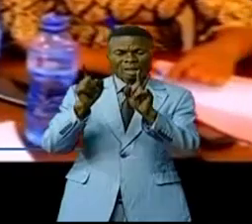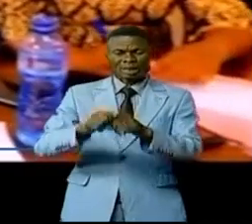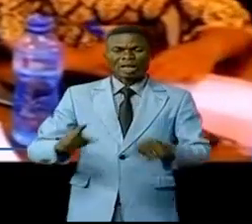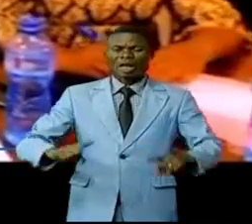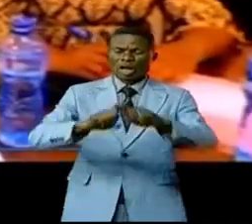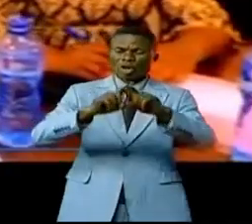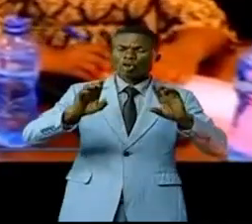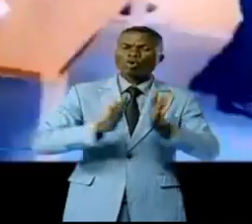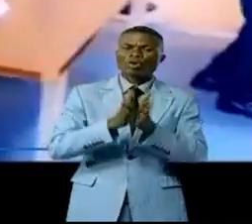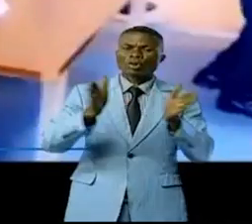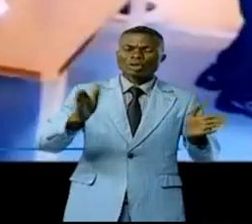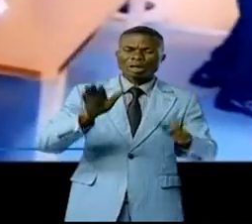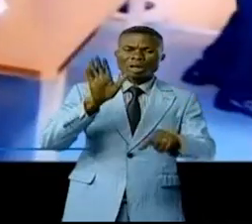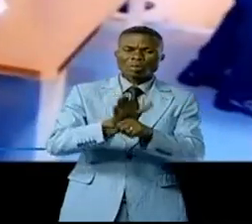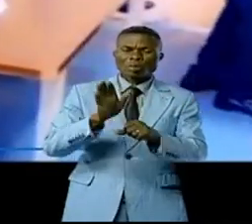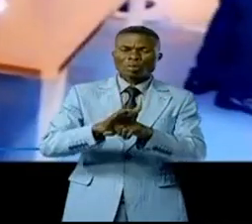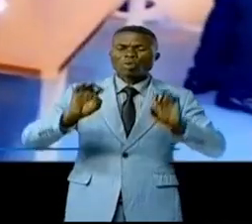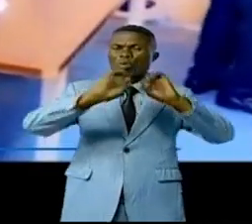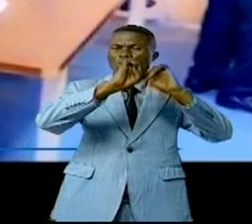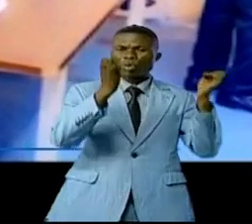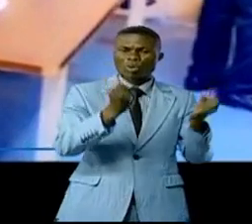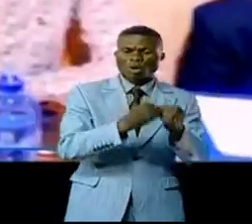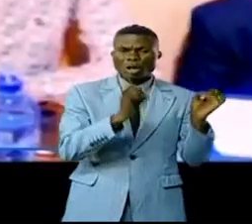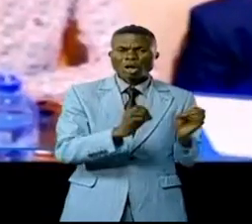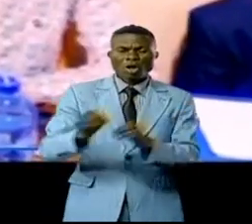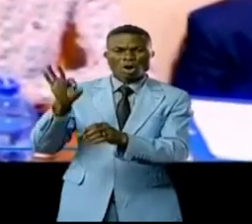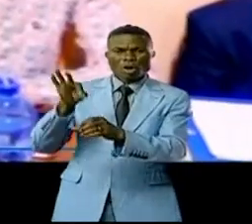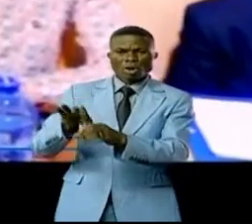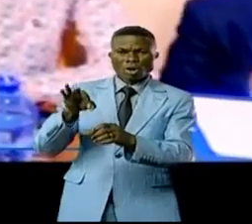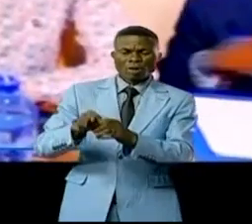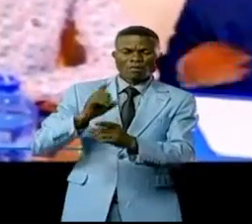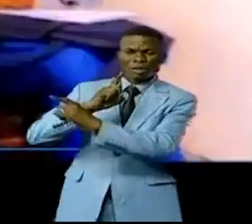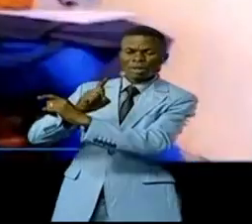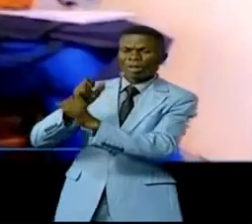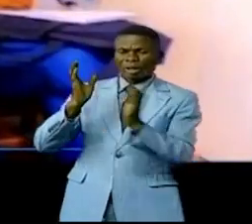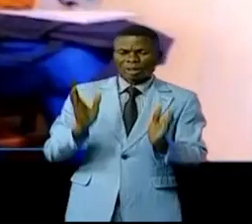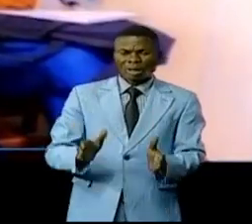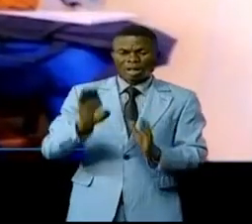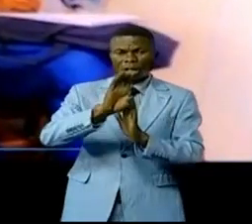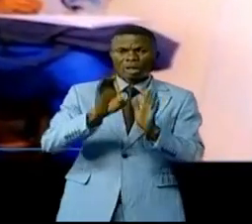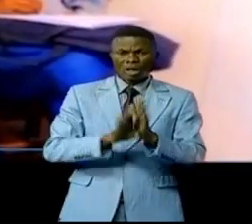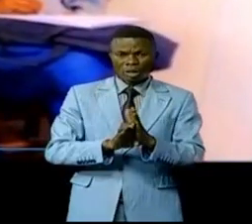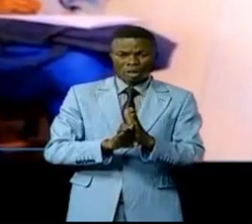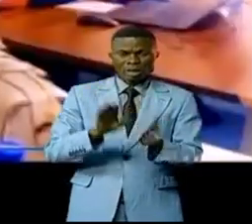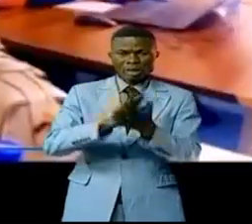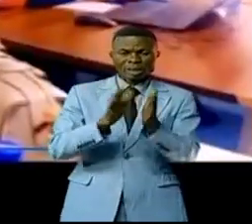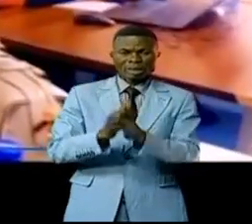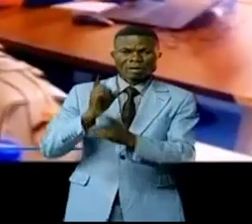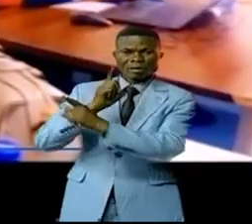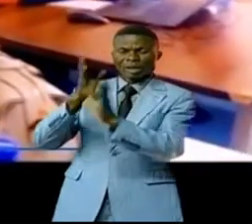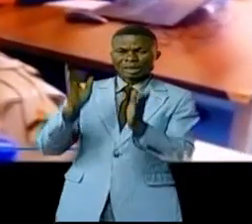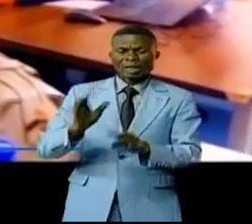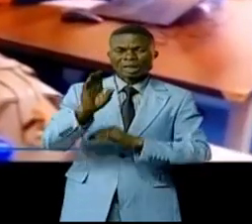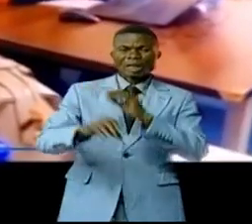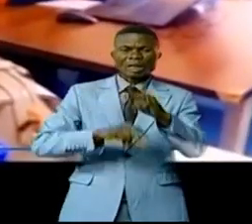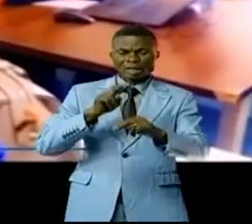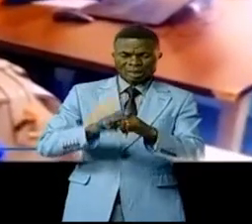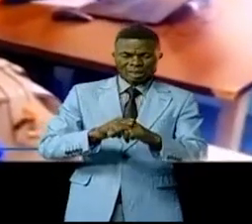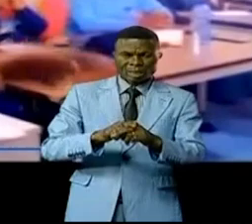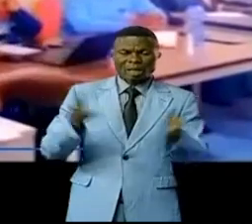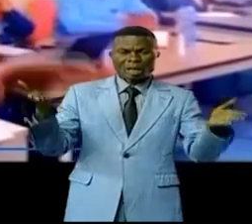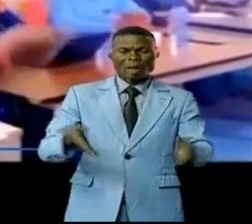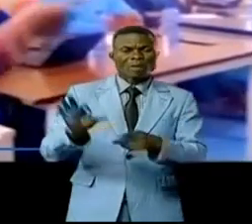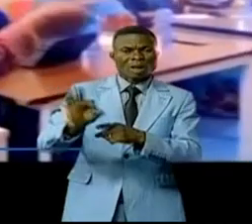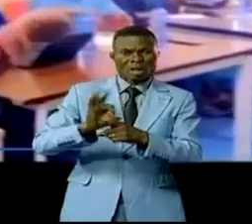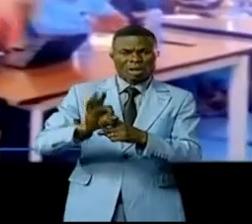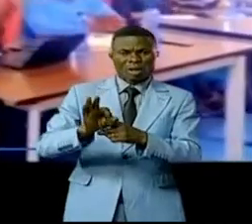au sein des différentes entreprises ainsi que l'organisation des élections syndicales. Les conditions pour être un délégué syndical, les participants à cette session de